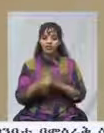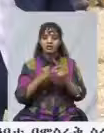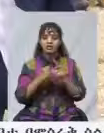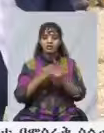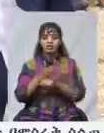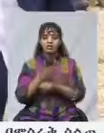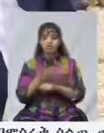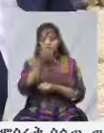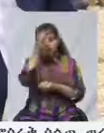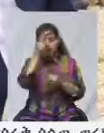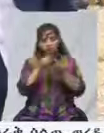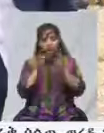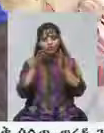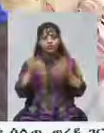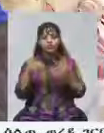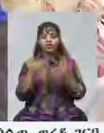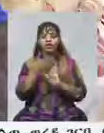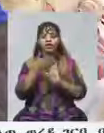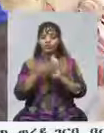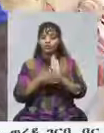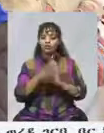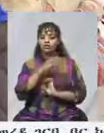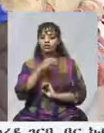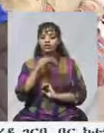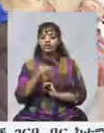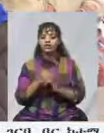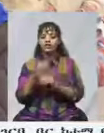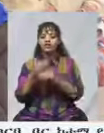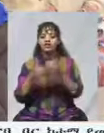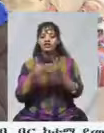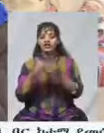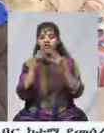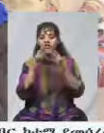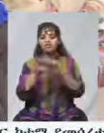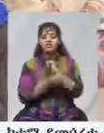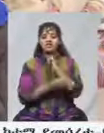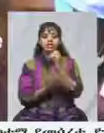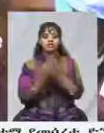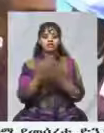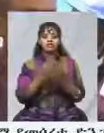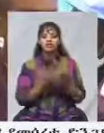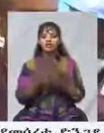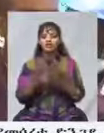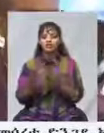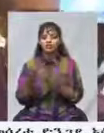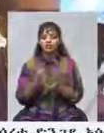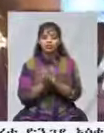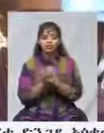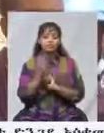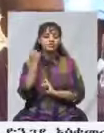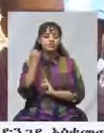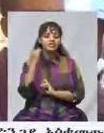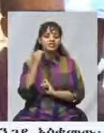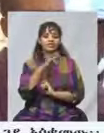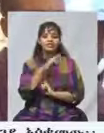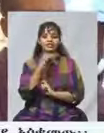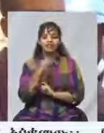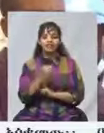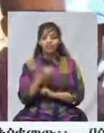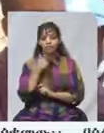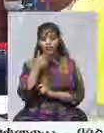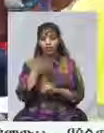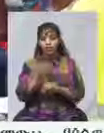መንግስት ልዩ ትኩረት ሰጥቶ የሚያከናውናቸውና ከዳር ደርሰው የሚታዩ የመሰረተ ልማት አቅርቦቶች የለውጡ ምስክርነቶች ናቸው ካሉ